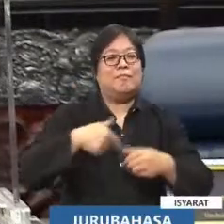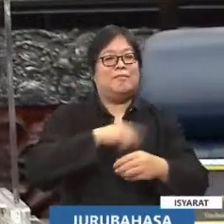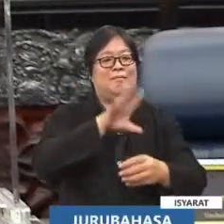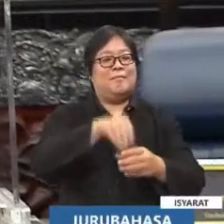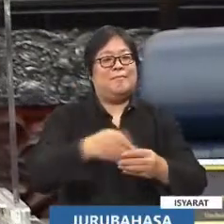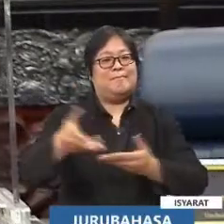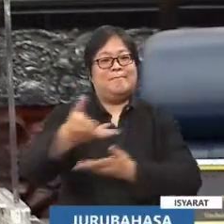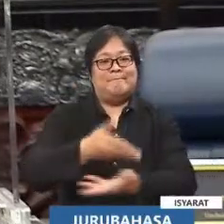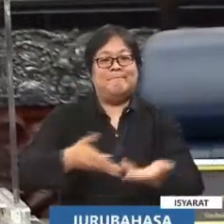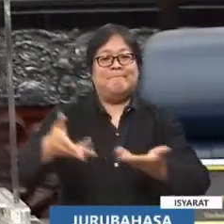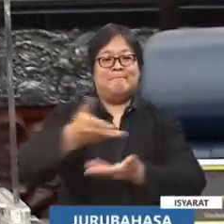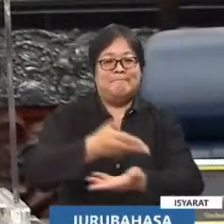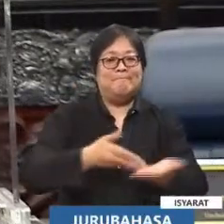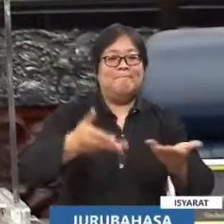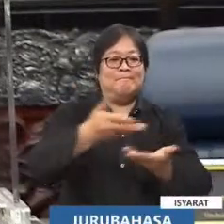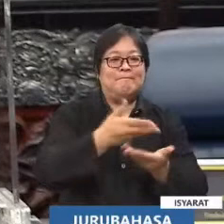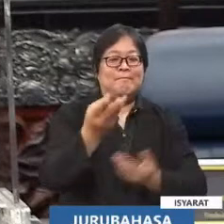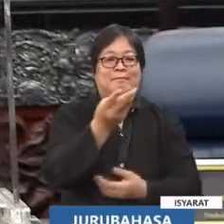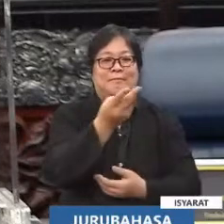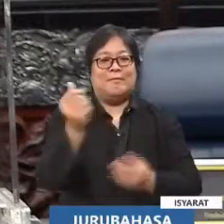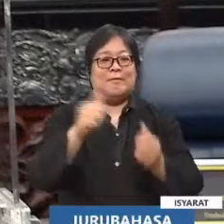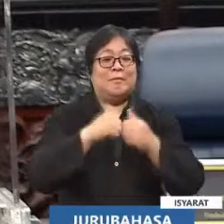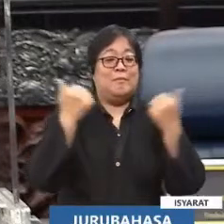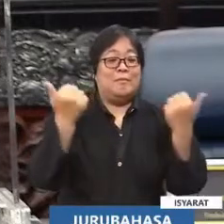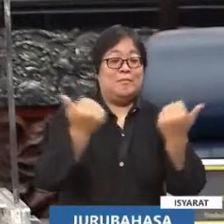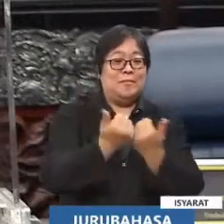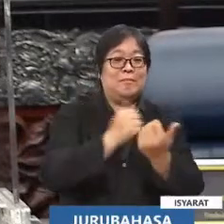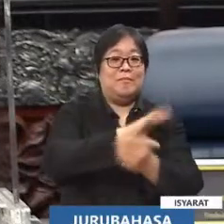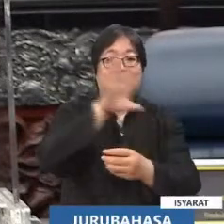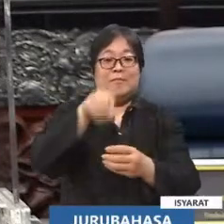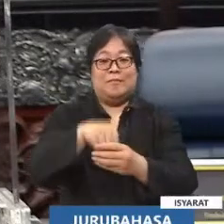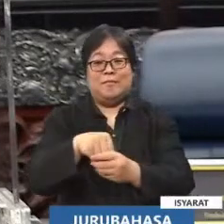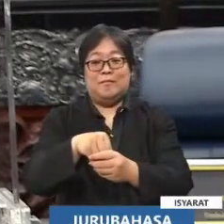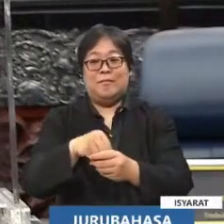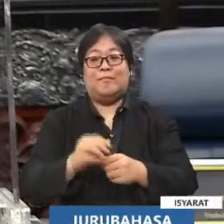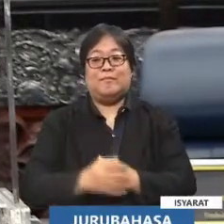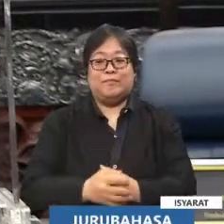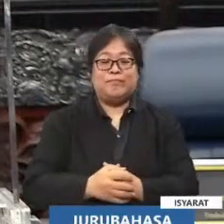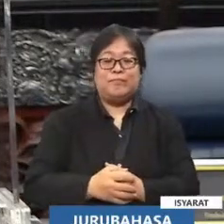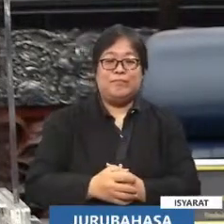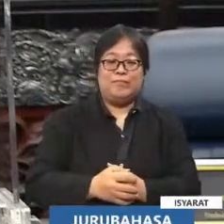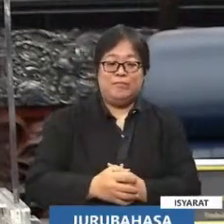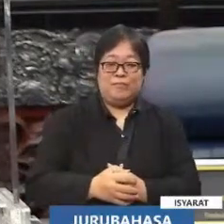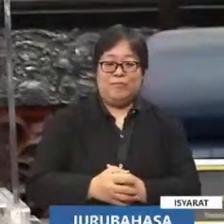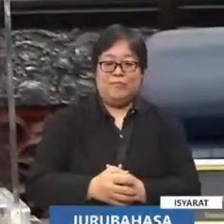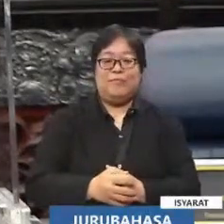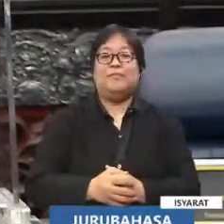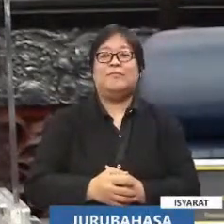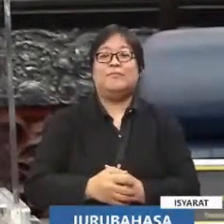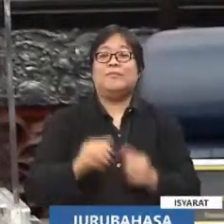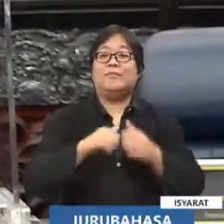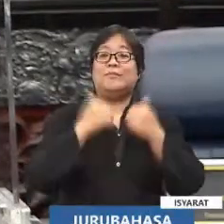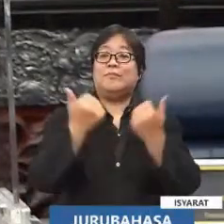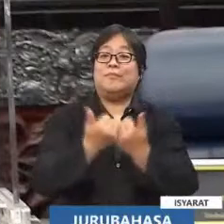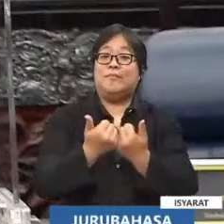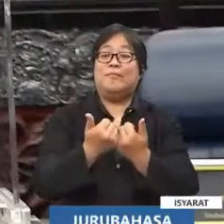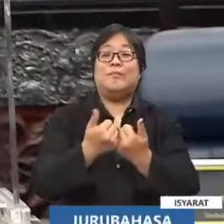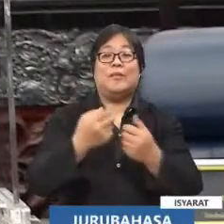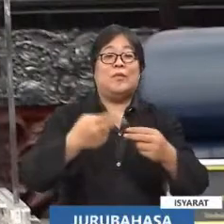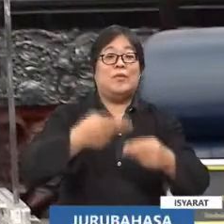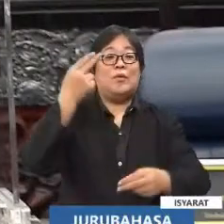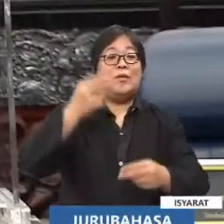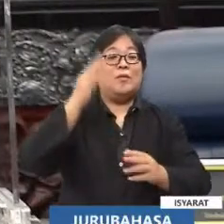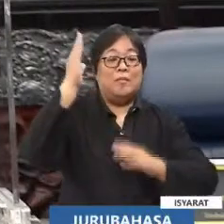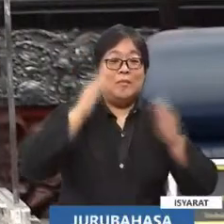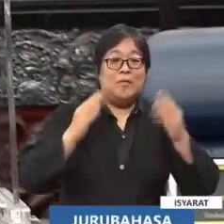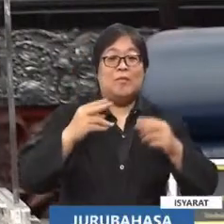libat urus kepada beberapa persatuan-persatuan yang terlibat, di antaranya daripada MAH dan juga Persatuan Pemilik Hotel Malaysia,